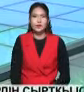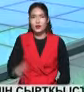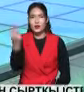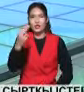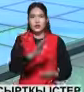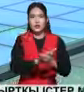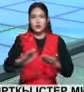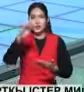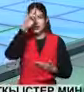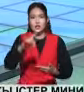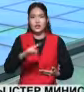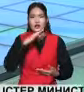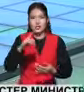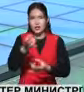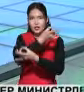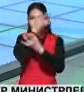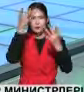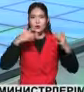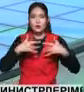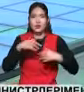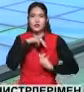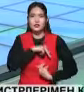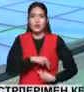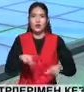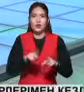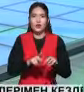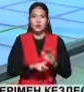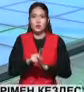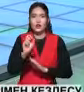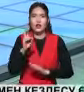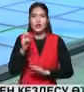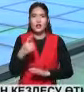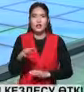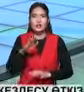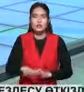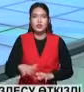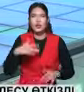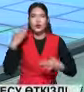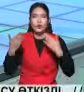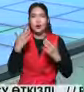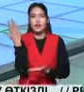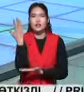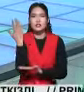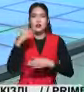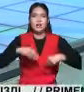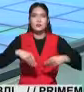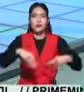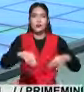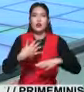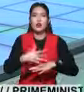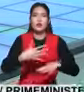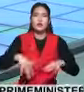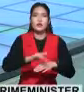Астанада «Таза Қазақстан» акциясына мәдениет және өнер қызметкерлері де атсалысты. Акция аясында өнер майталмандары ағаш егіп айналаны